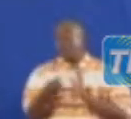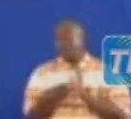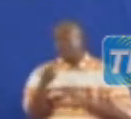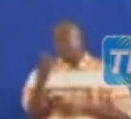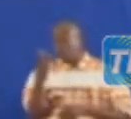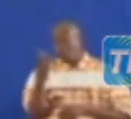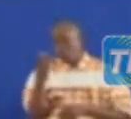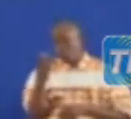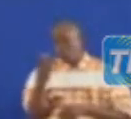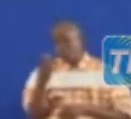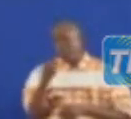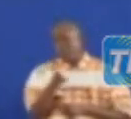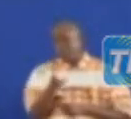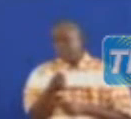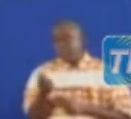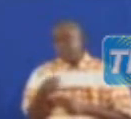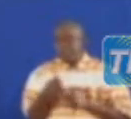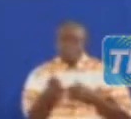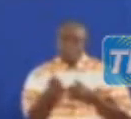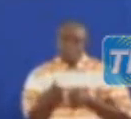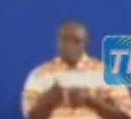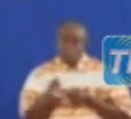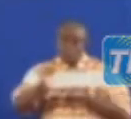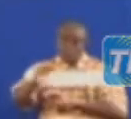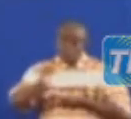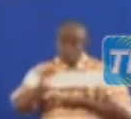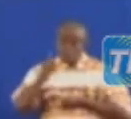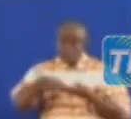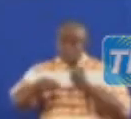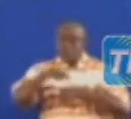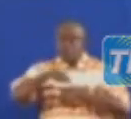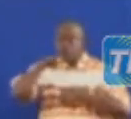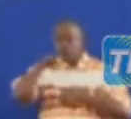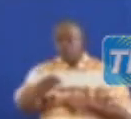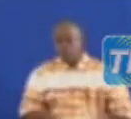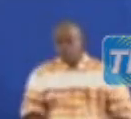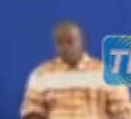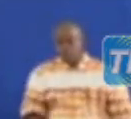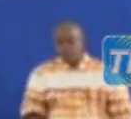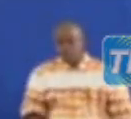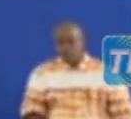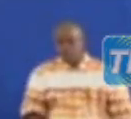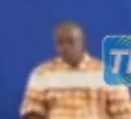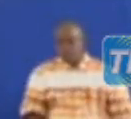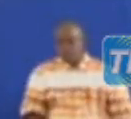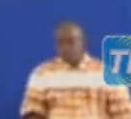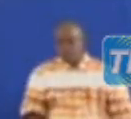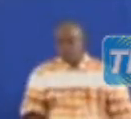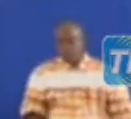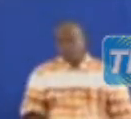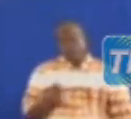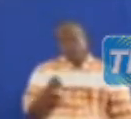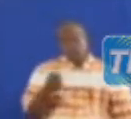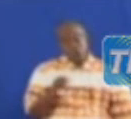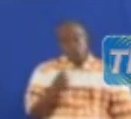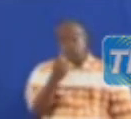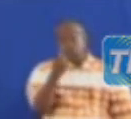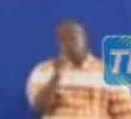91.63% ya fedha zilizotarajiwa kupokelewa kwa kipindi hicho. Kati ya fedha hizo, shilingi